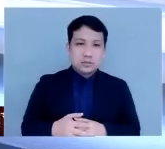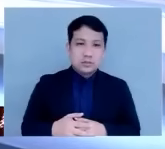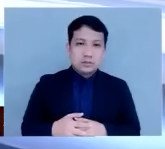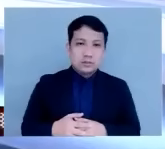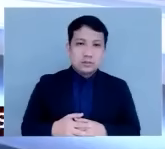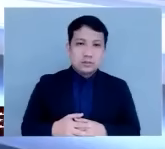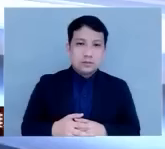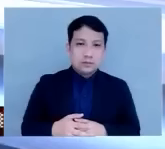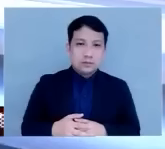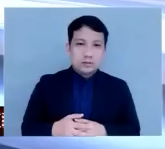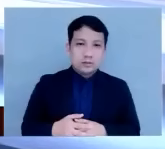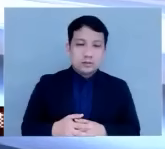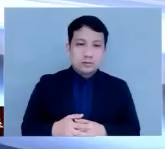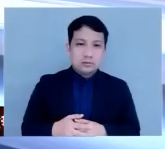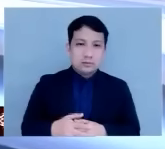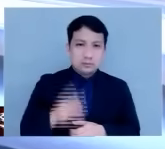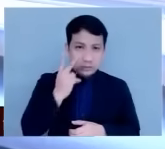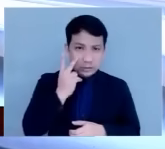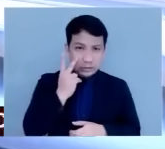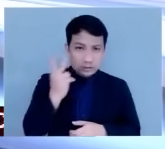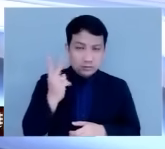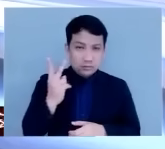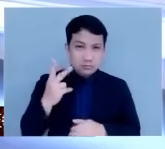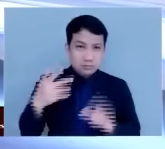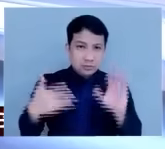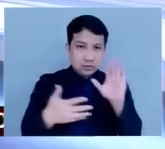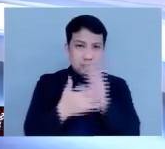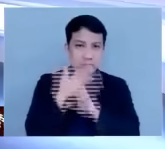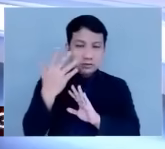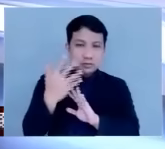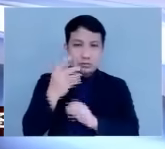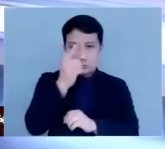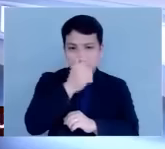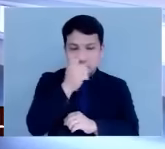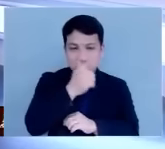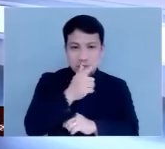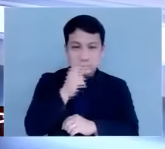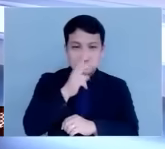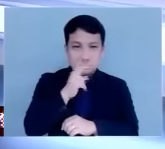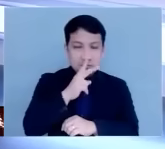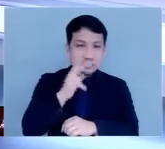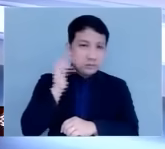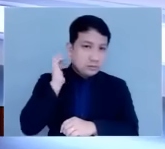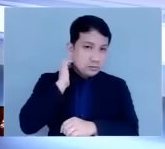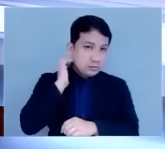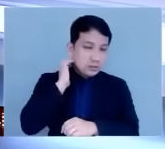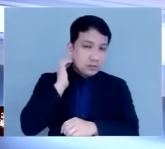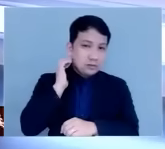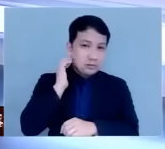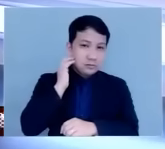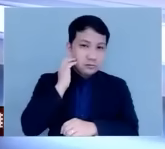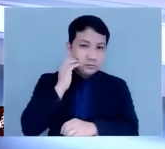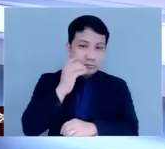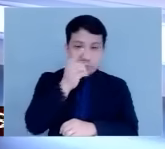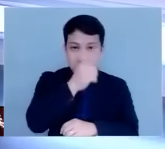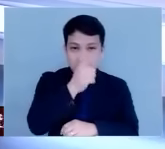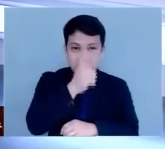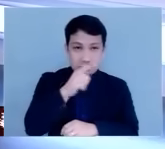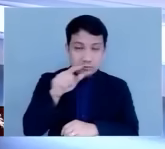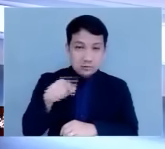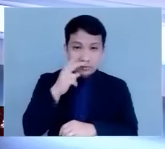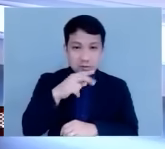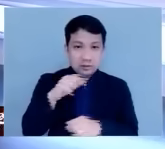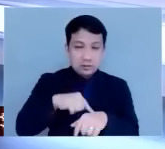Kita niyo po ang, ito po yung Luzon, Visayas, and so on. As of today at 8 PM,